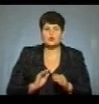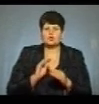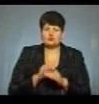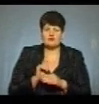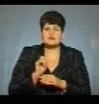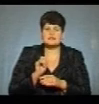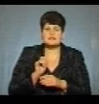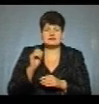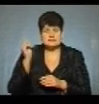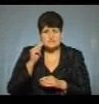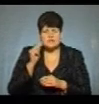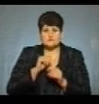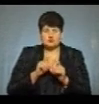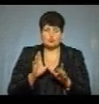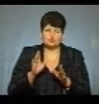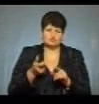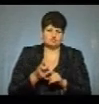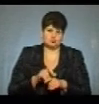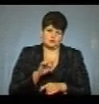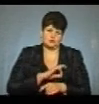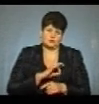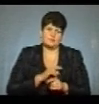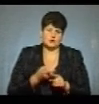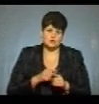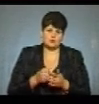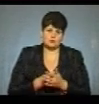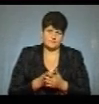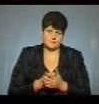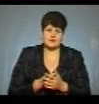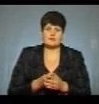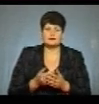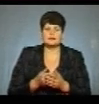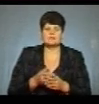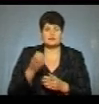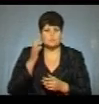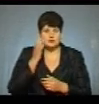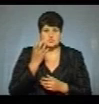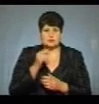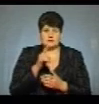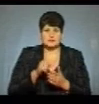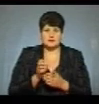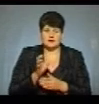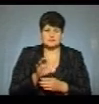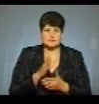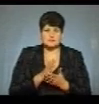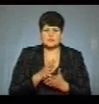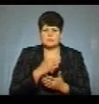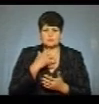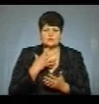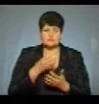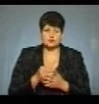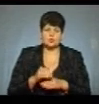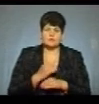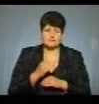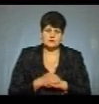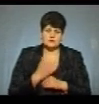в школі, я думаю, що будуть дуже корисні, і ми цього добиваємося. Я вам дуже дякую за відповідь. Давайте ми послухаємо ще одне запитання, бо в нас ще є багато своїх. Доброго вечора,